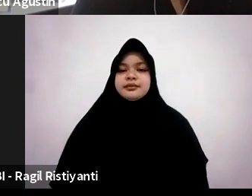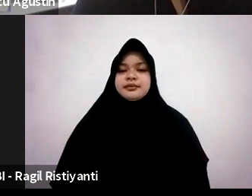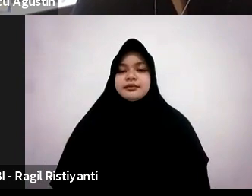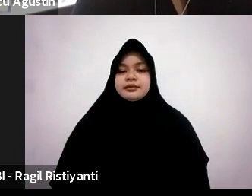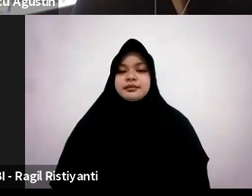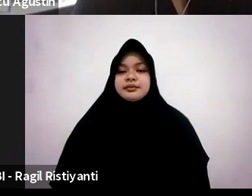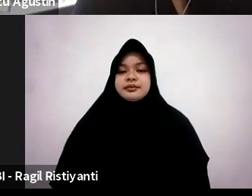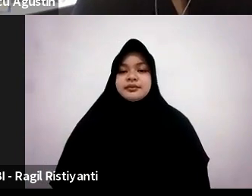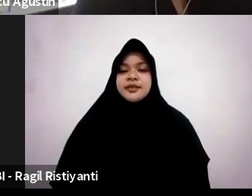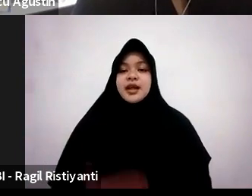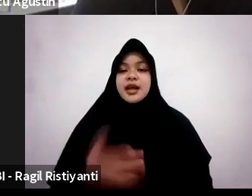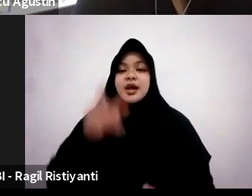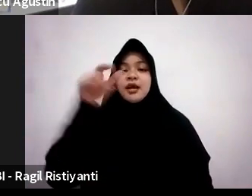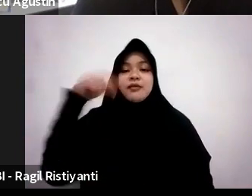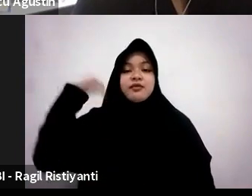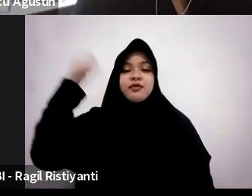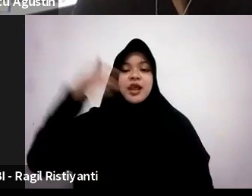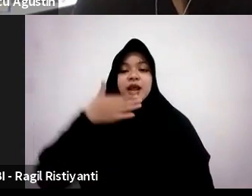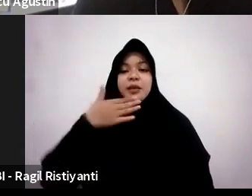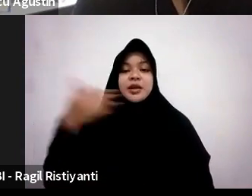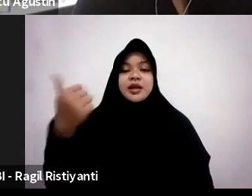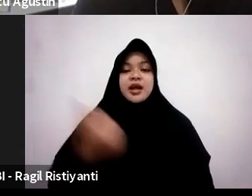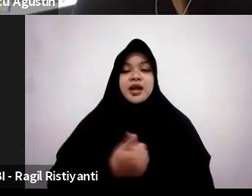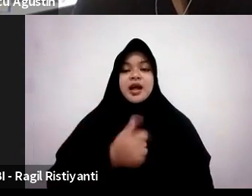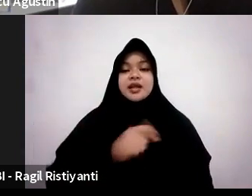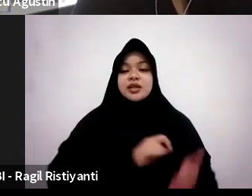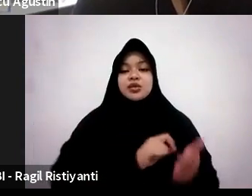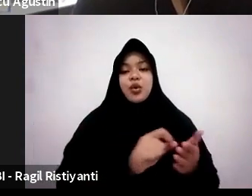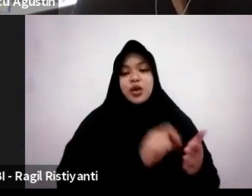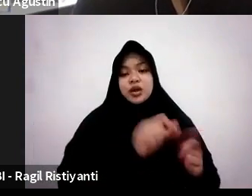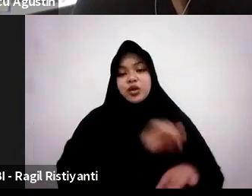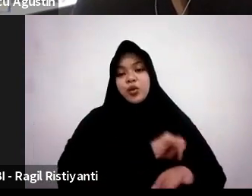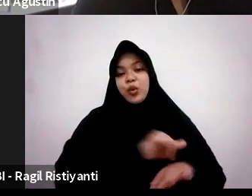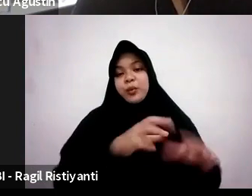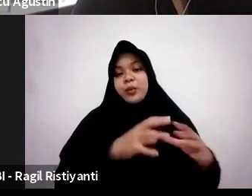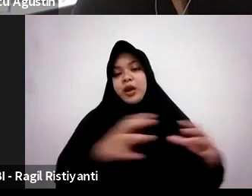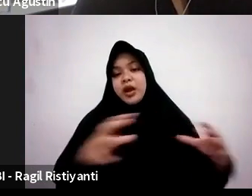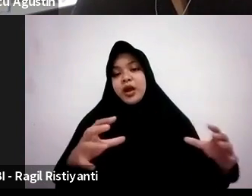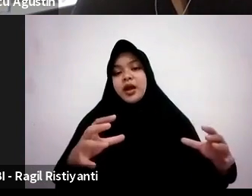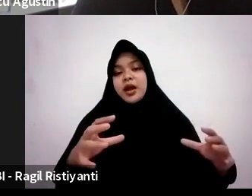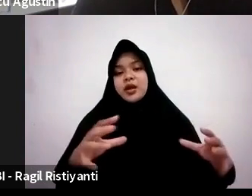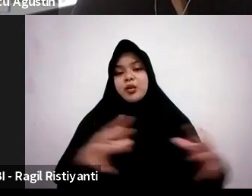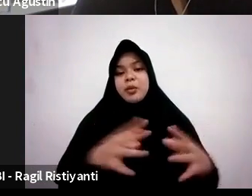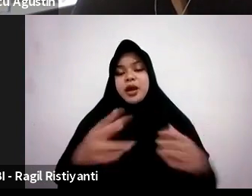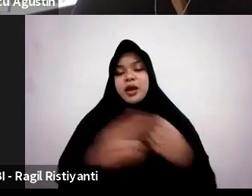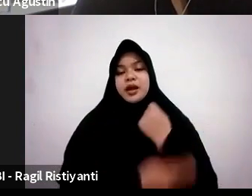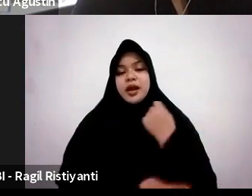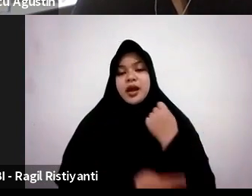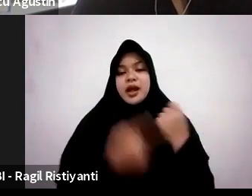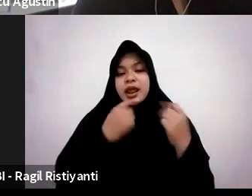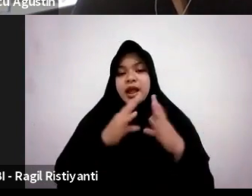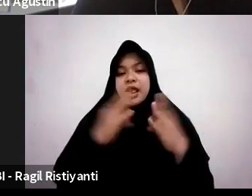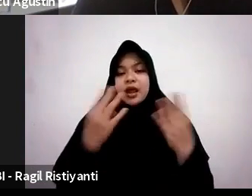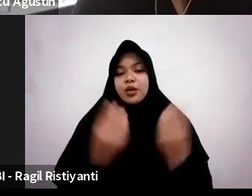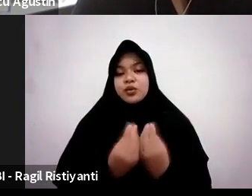film welcoming school yang di YouTube banyak itu itu banyak negara tentang infusi di